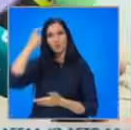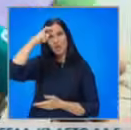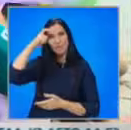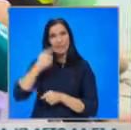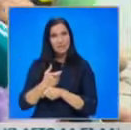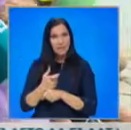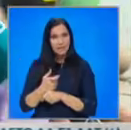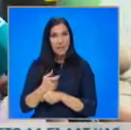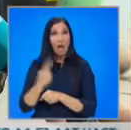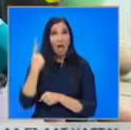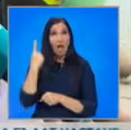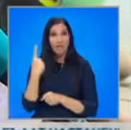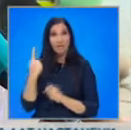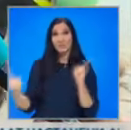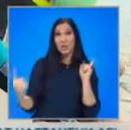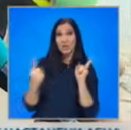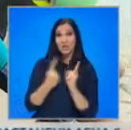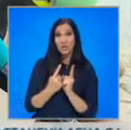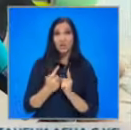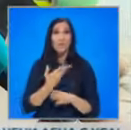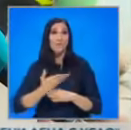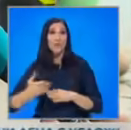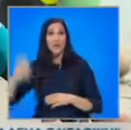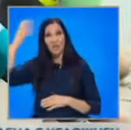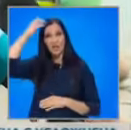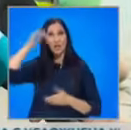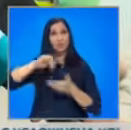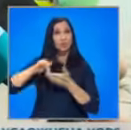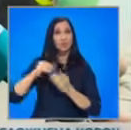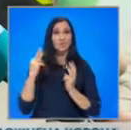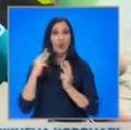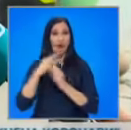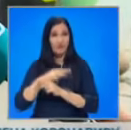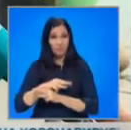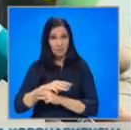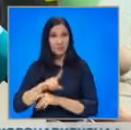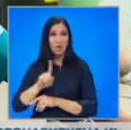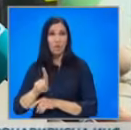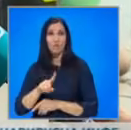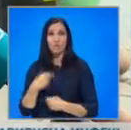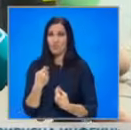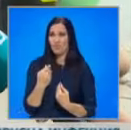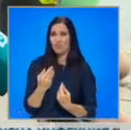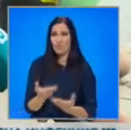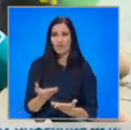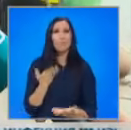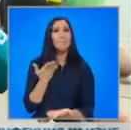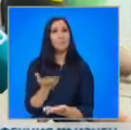Загора. На единствена среща, проведена с Държавното дружество Автомагистрали, което ни даде